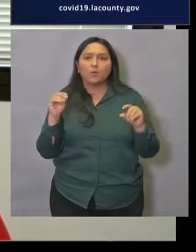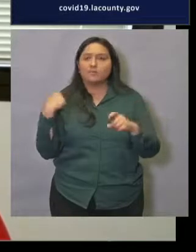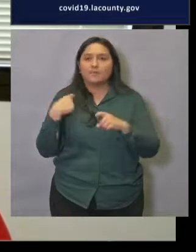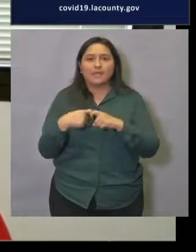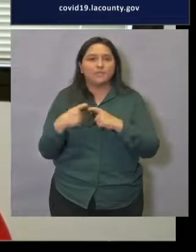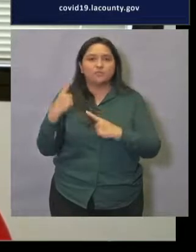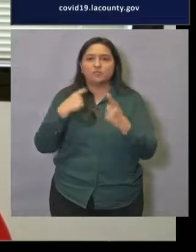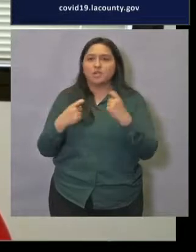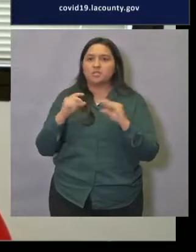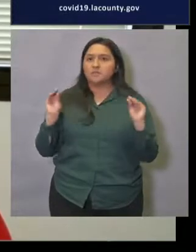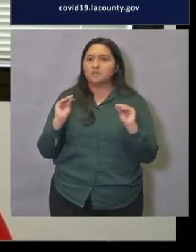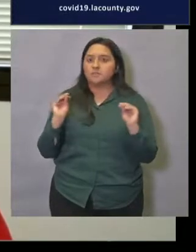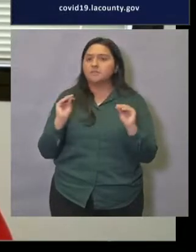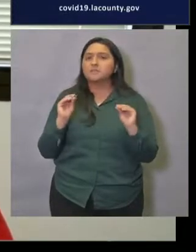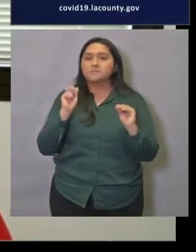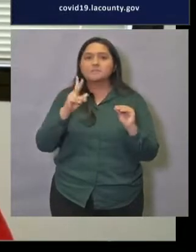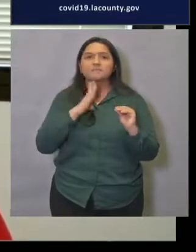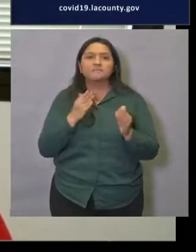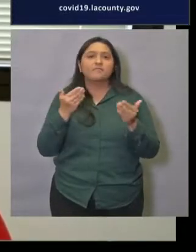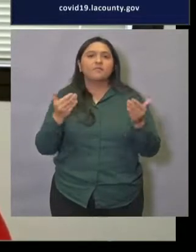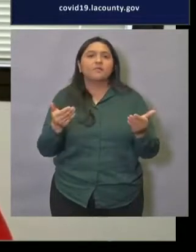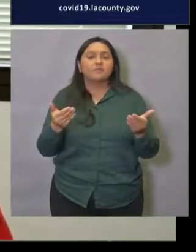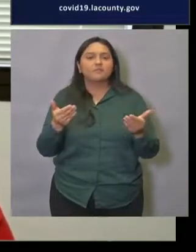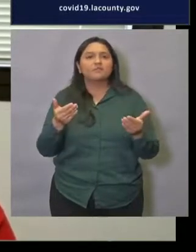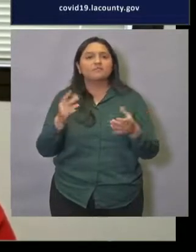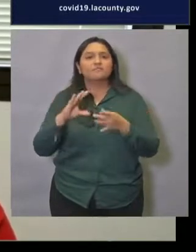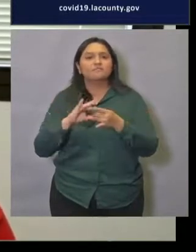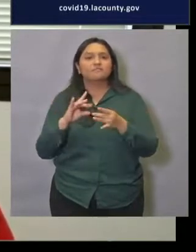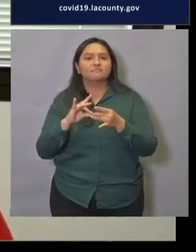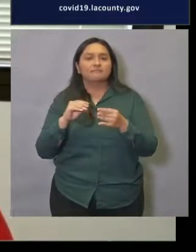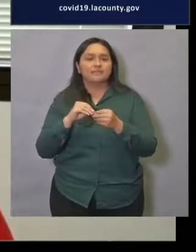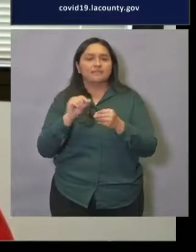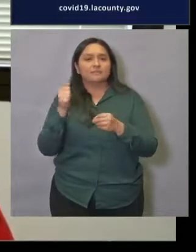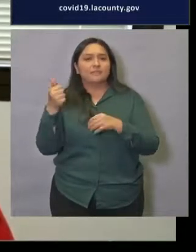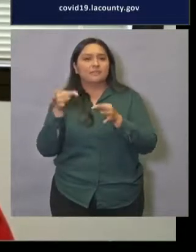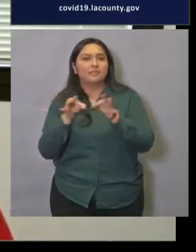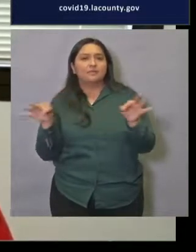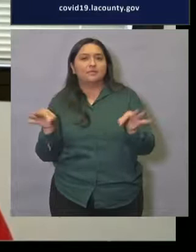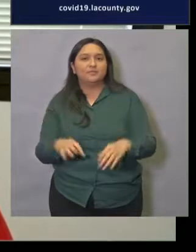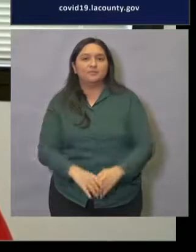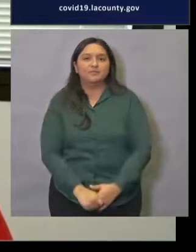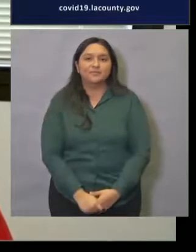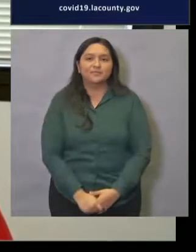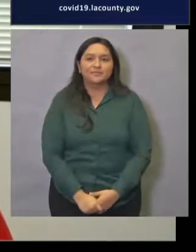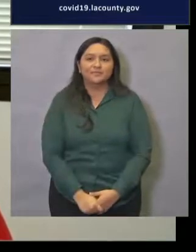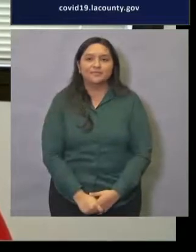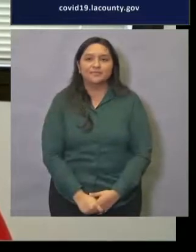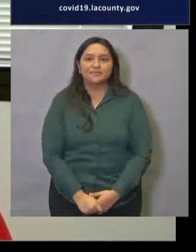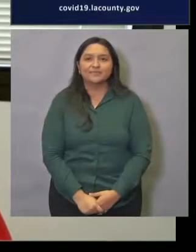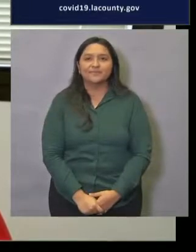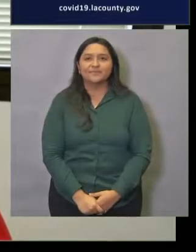questions in Spanish, so we'll go ahead and move on to remarks in Armenian.